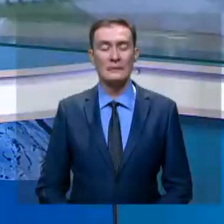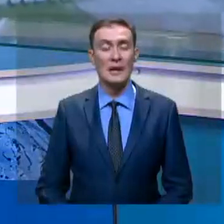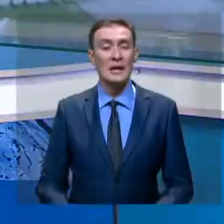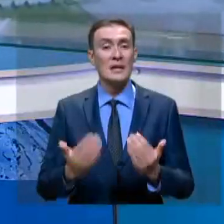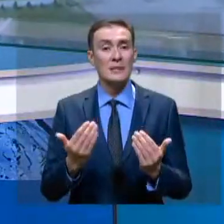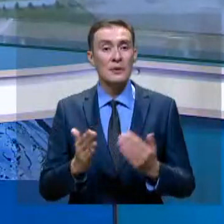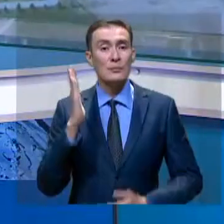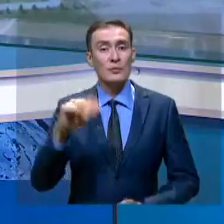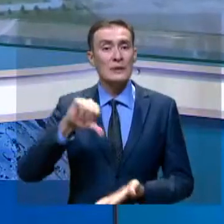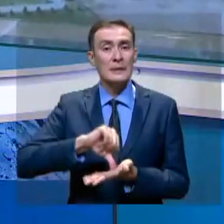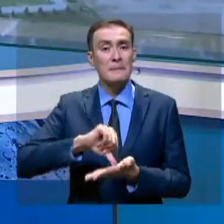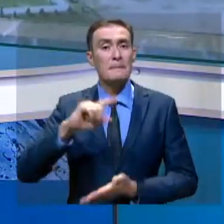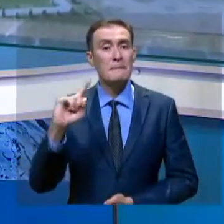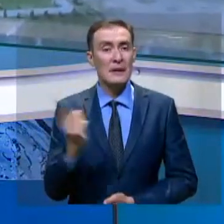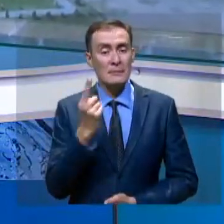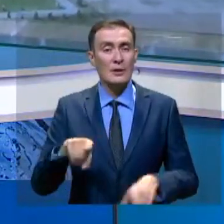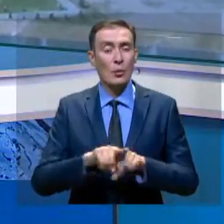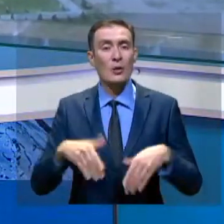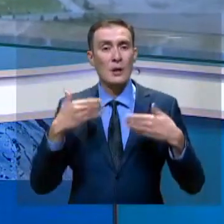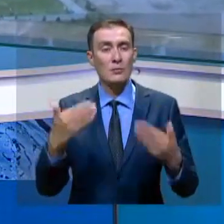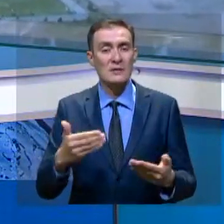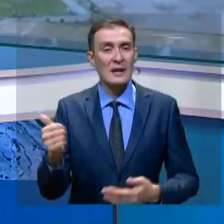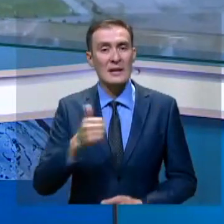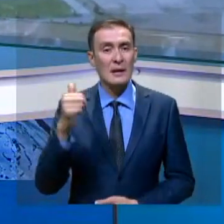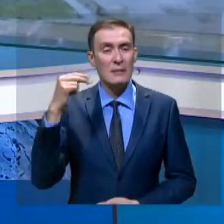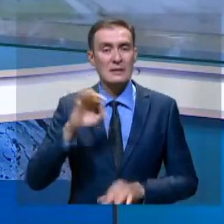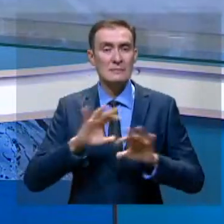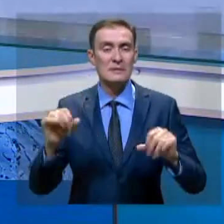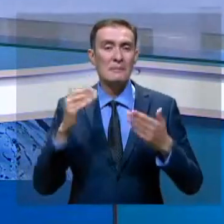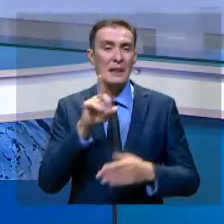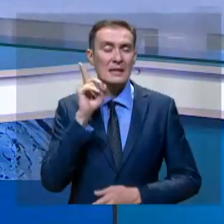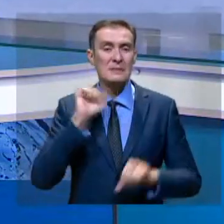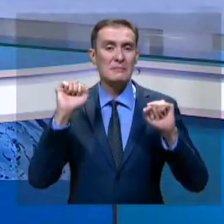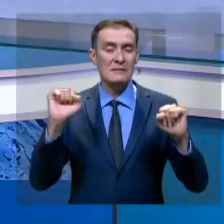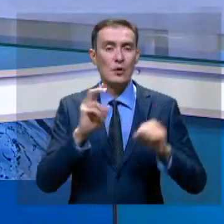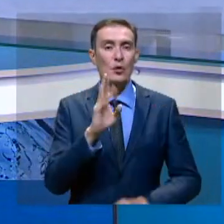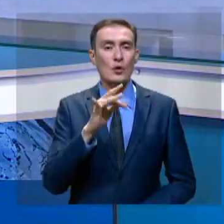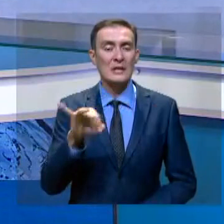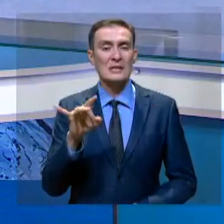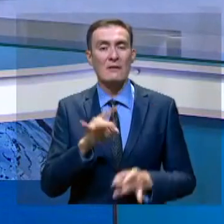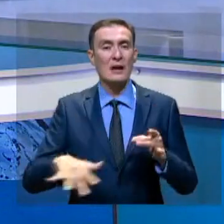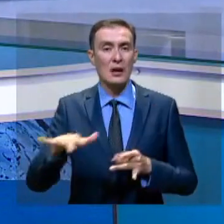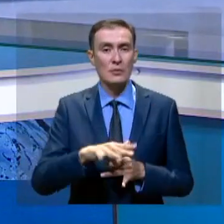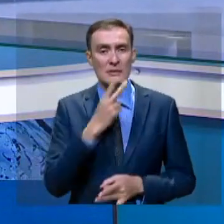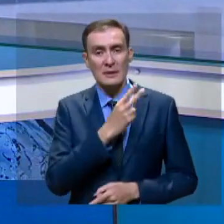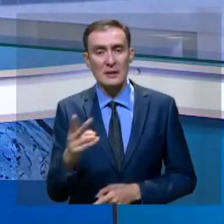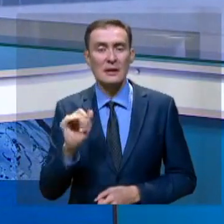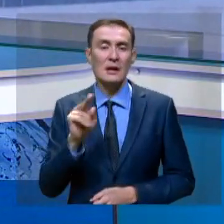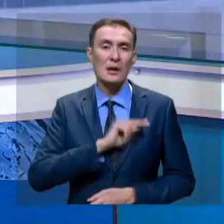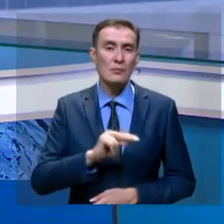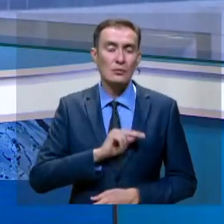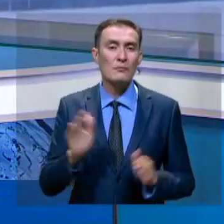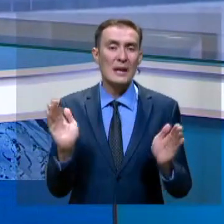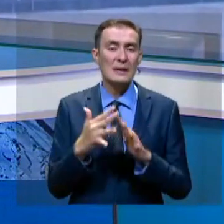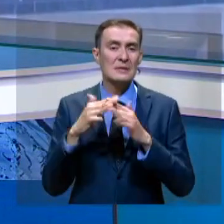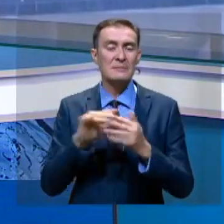Теперь станете первыми. Такое напутствие Ельбасы дал молодым спортсменам Кордайского района, где сегодня лидер нации посмотрел, как работают в